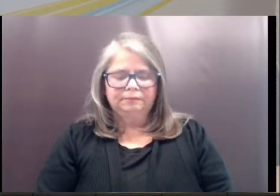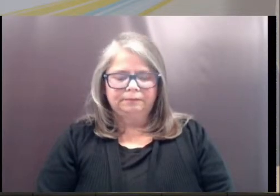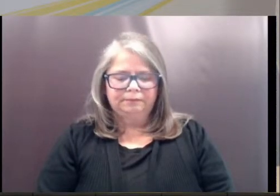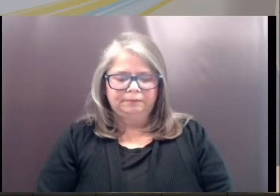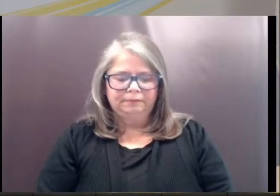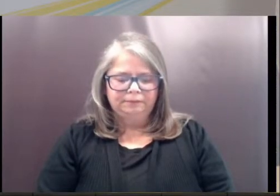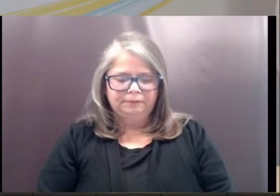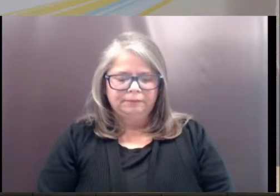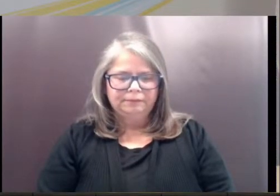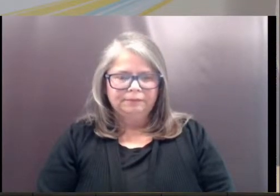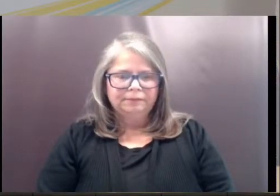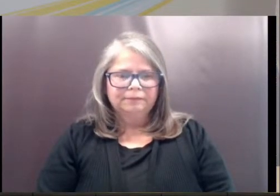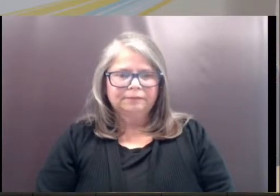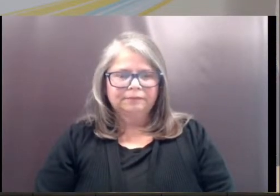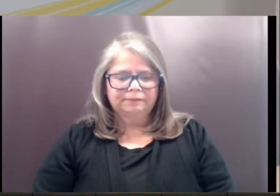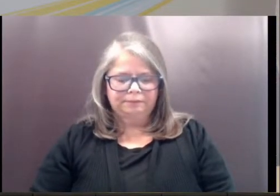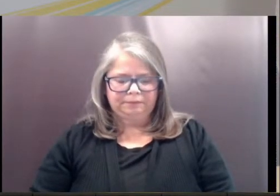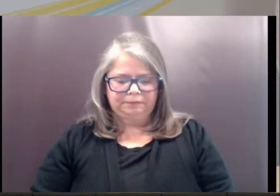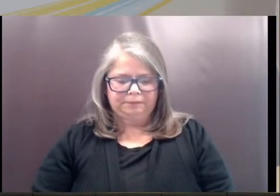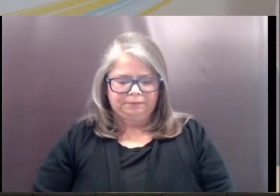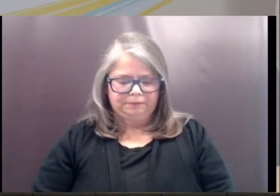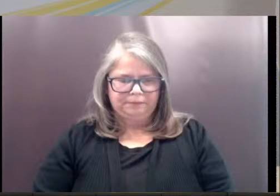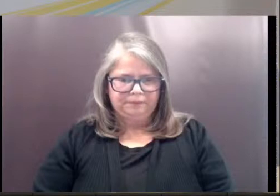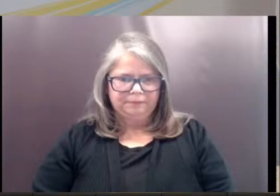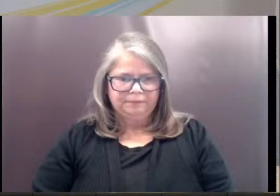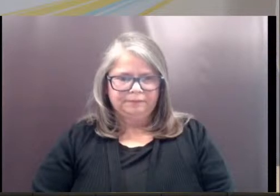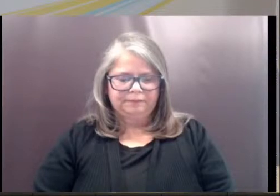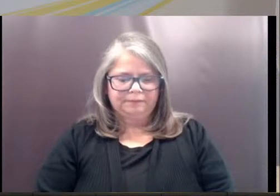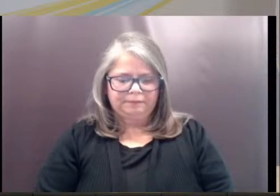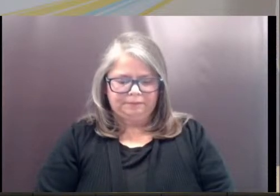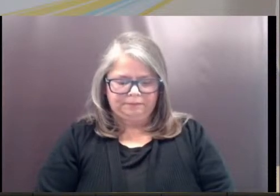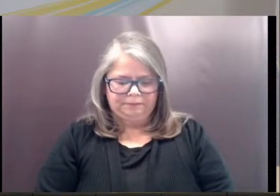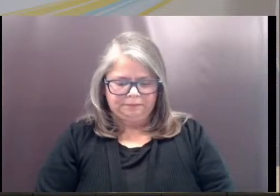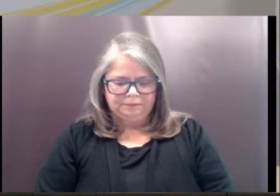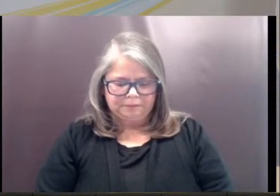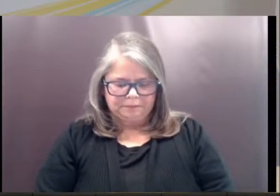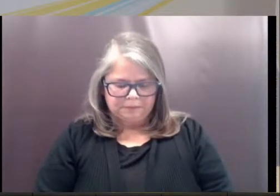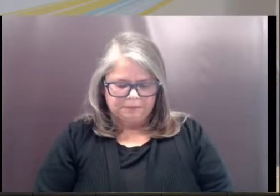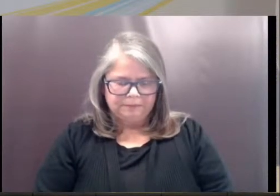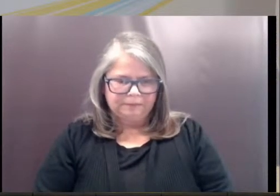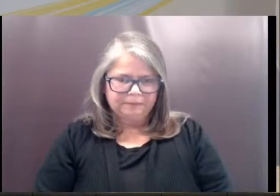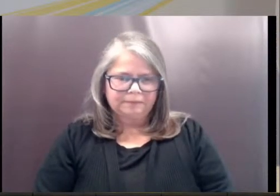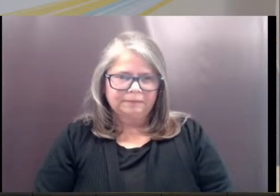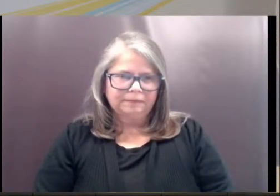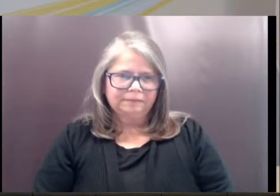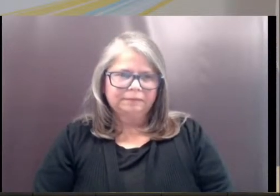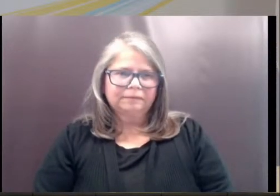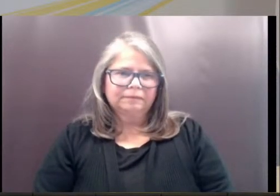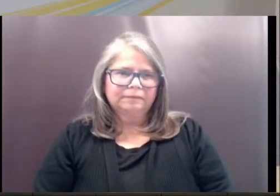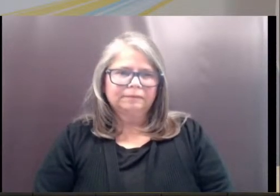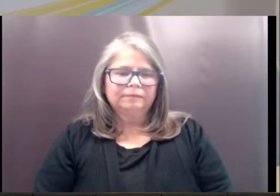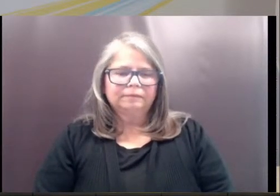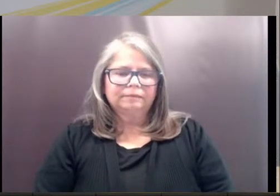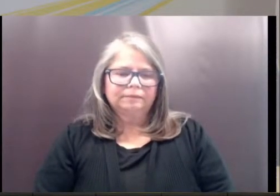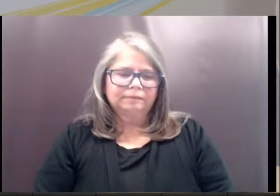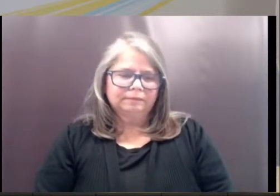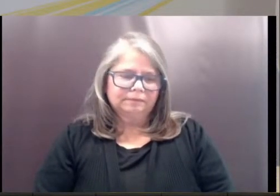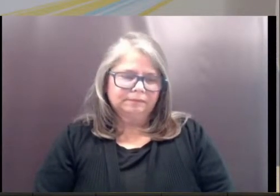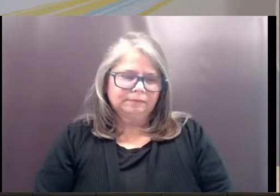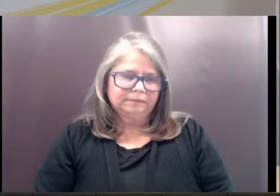Prince-Édouard, les deux premiers groupes qui vont avoir les vaccins vraiment sont les personnes, les